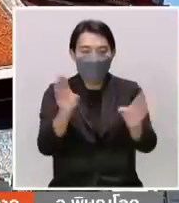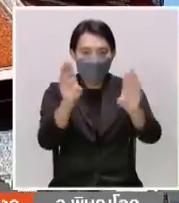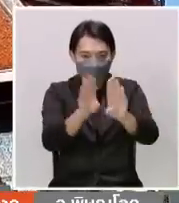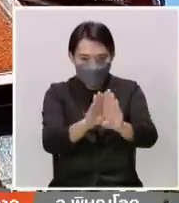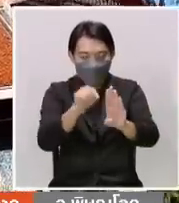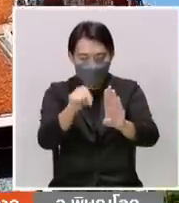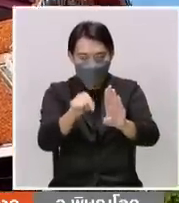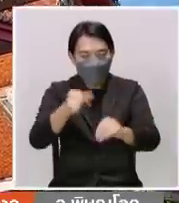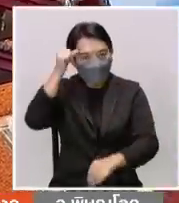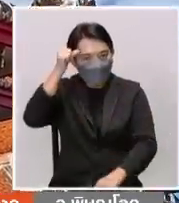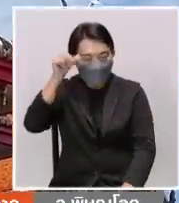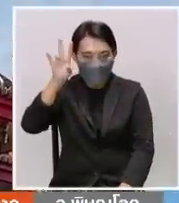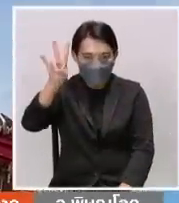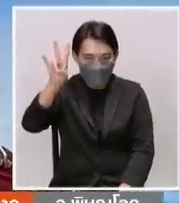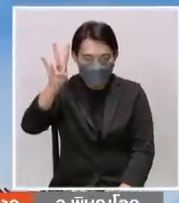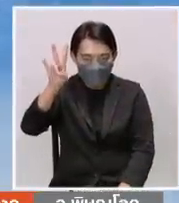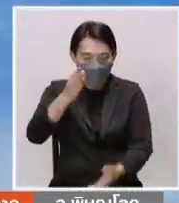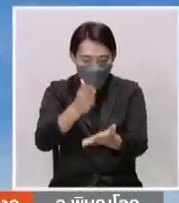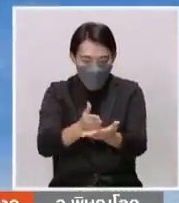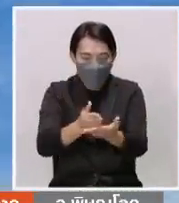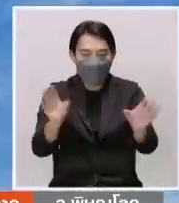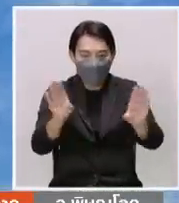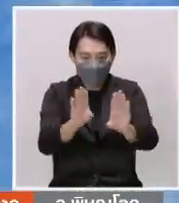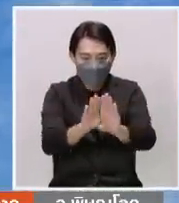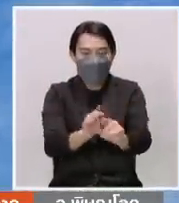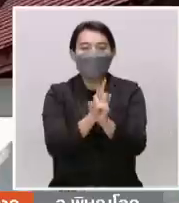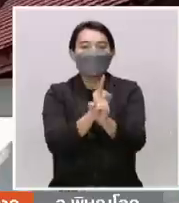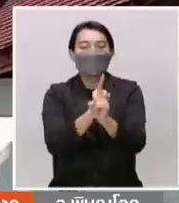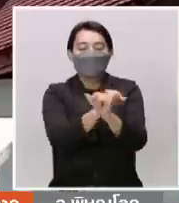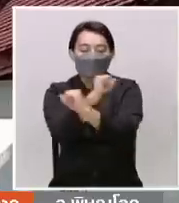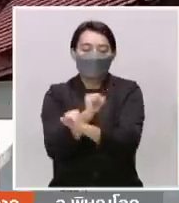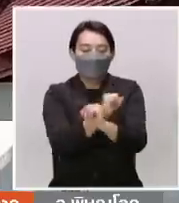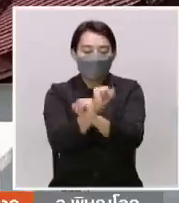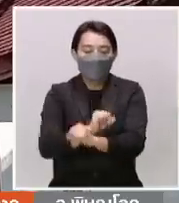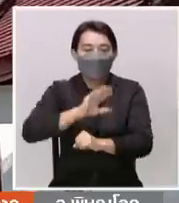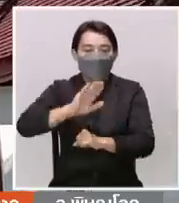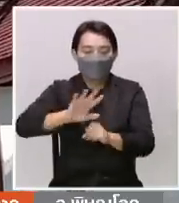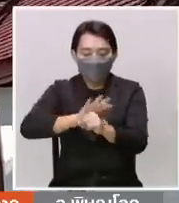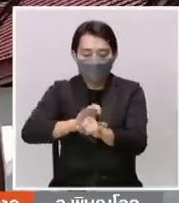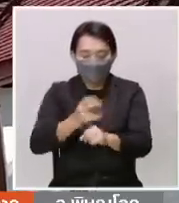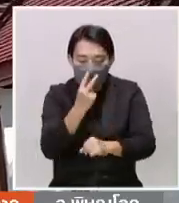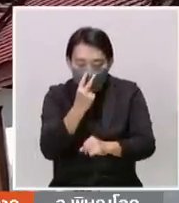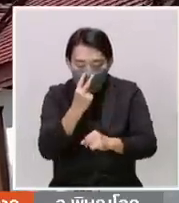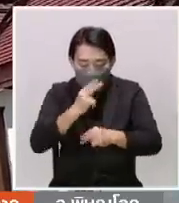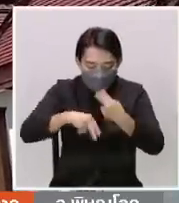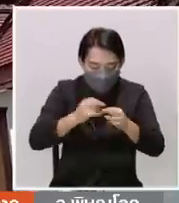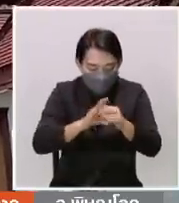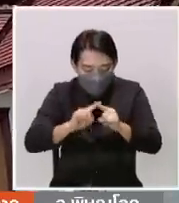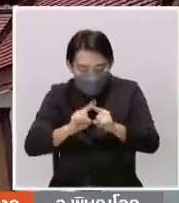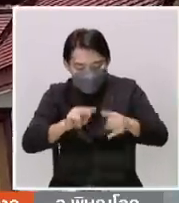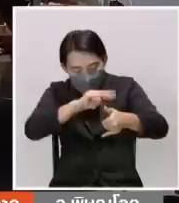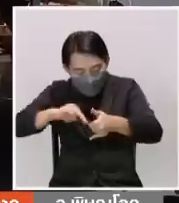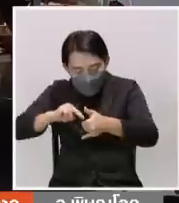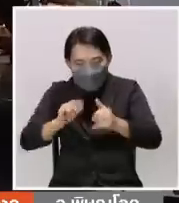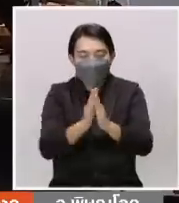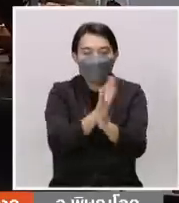พระพุทธศาสนา7วันตามมาตรการป้องกันการแพร่ระบาดของโควิด-19 โดยจะเฝ้าระวังสังเกตอาการของพระสงฆ์และคฤ